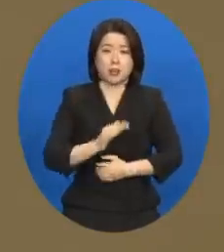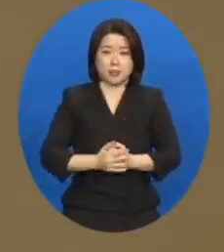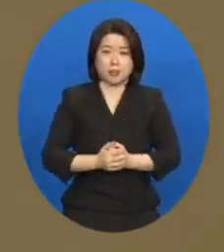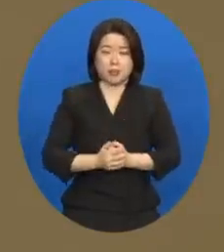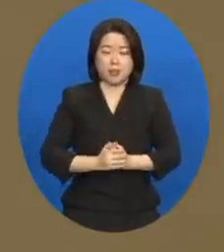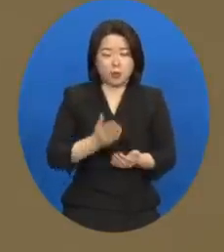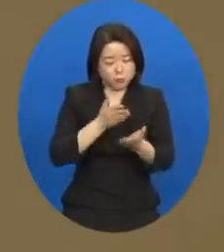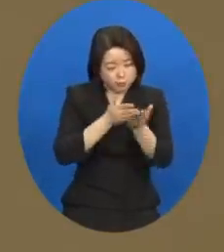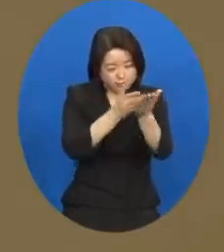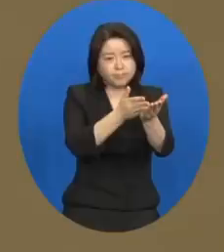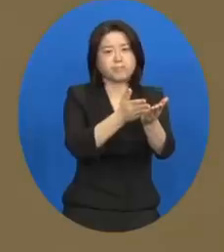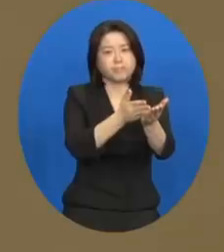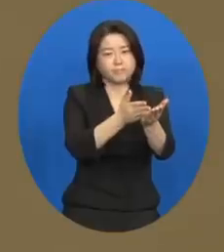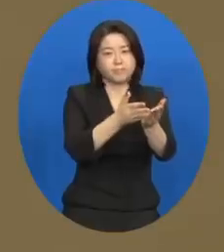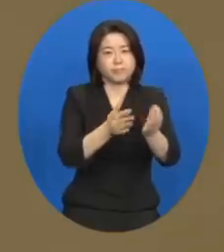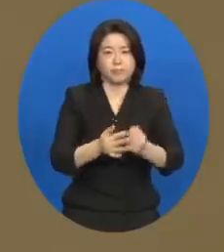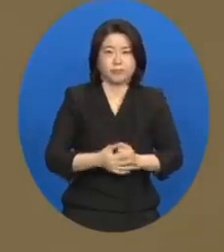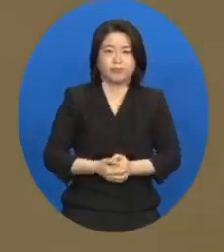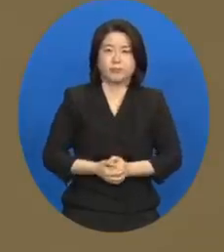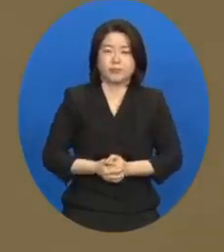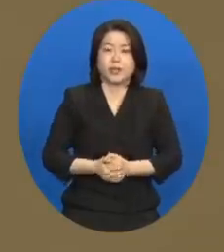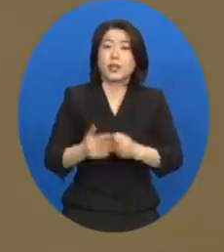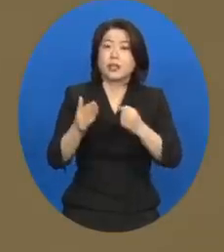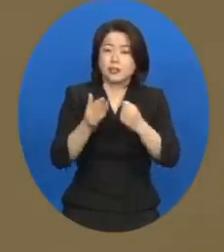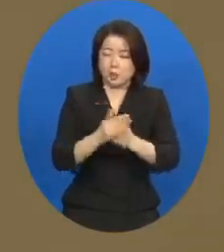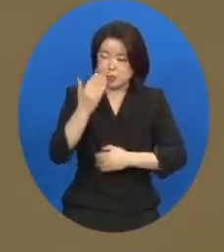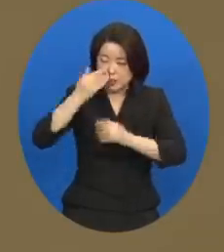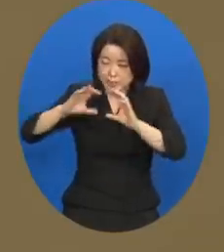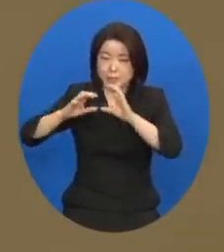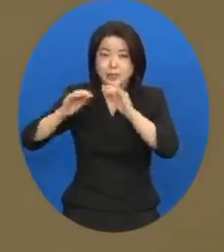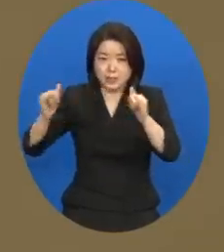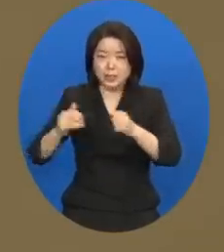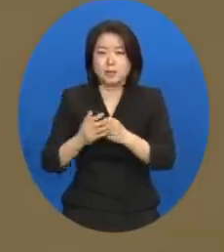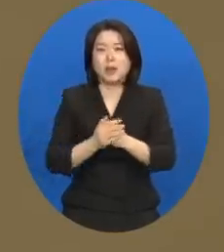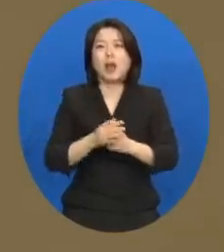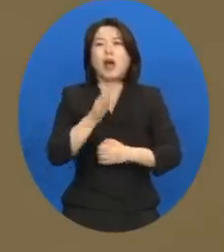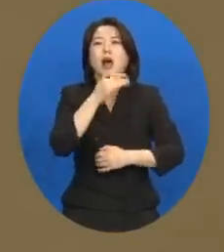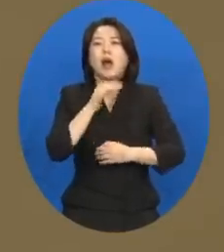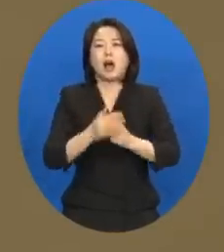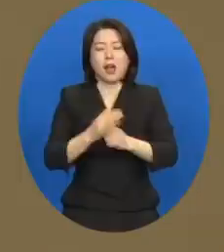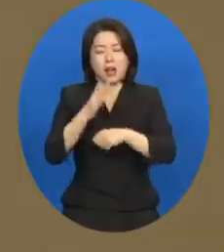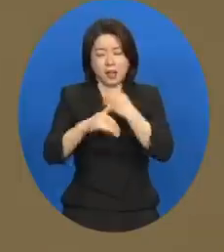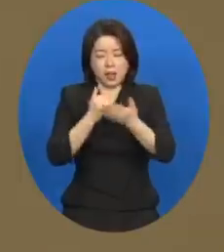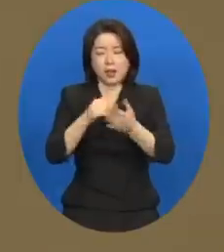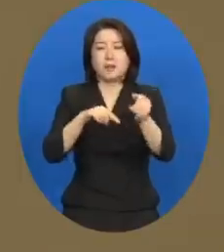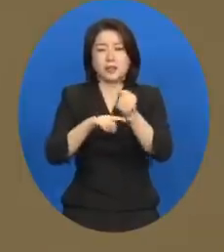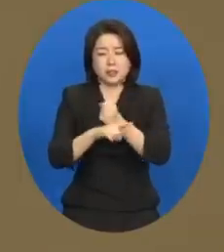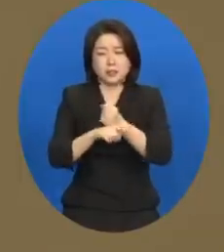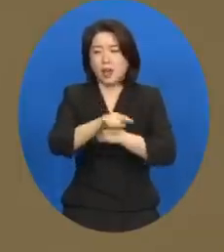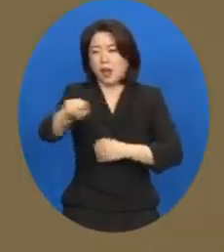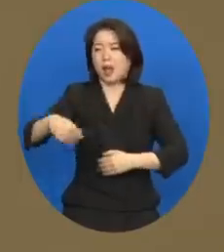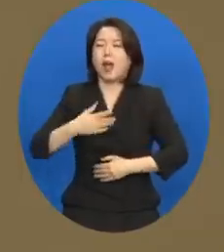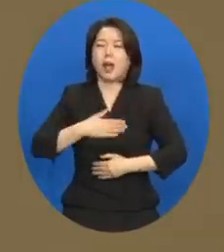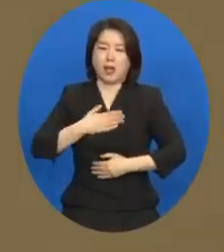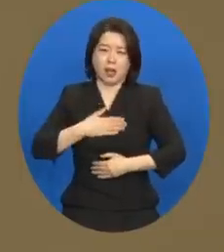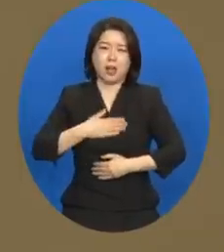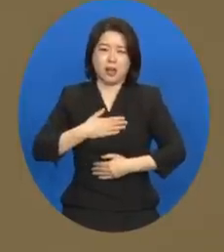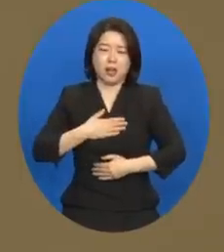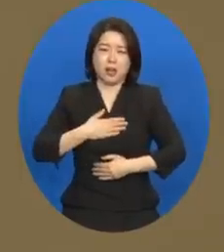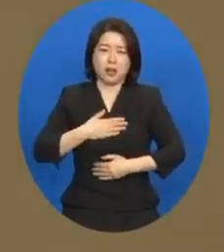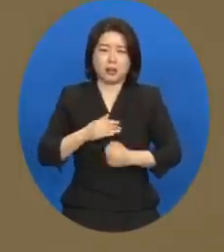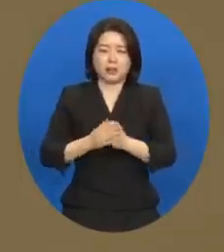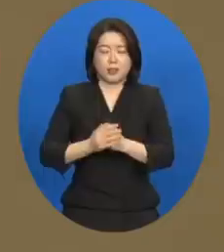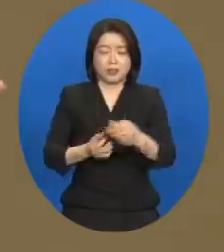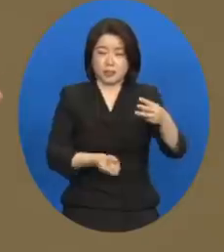하고 요구하게 됐고, 그래서 이스라엘 백성들이 그게 하나님의 뜻인 것을 그들도 알고